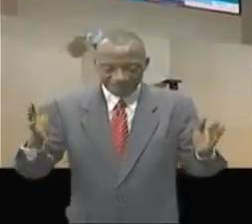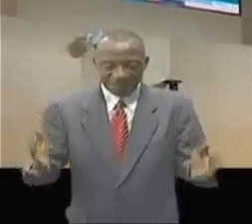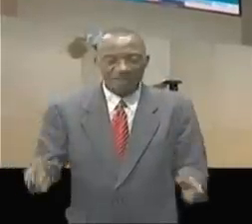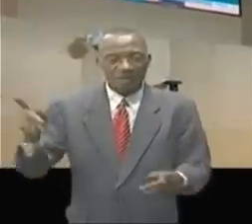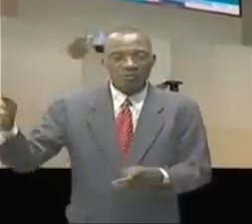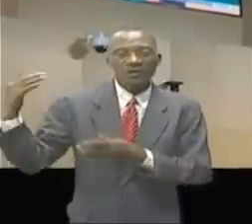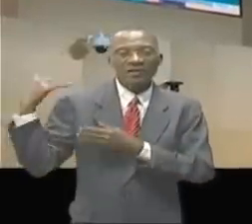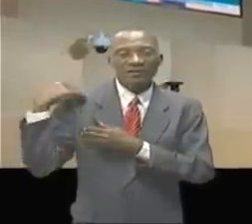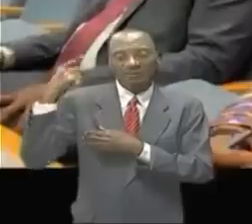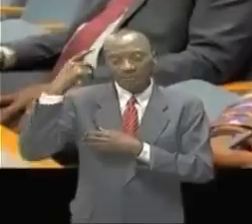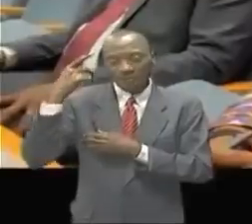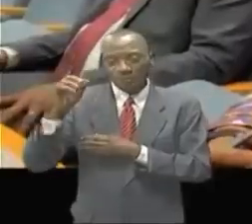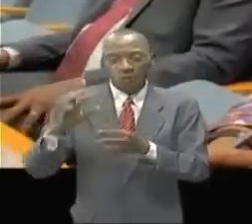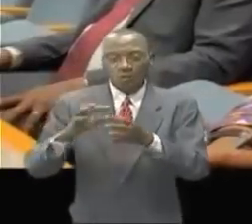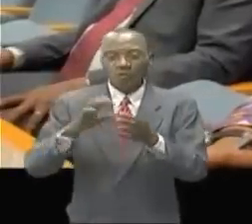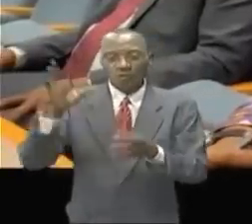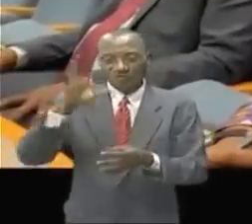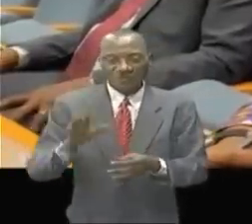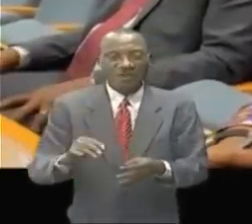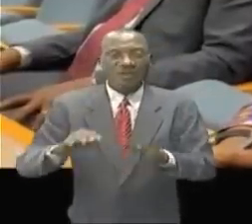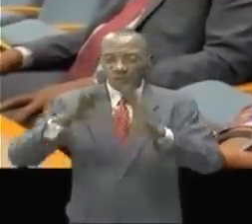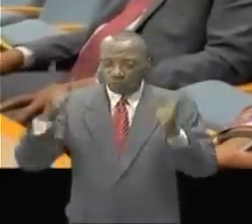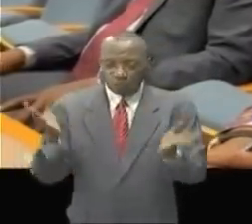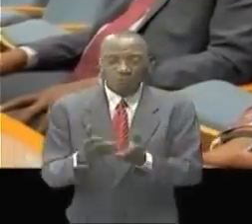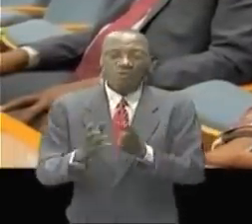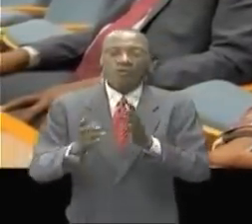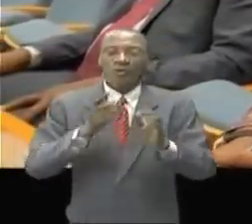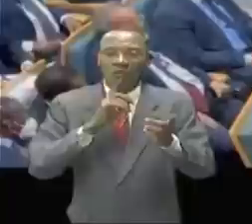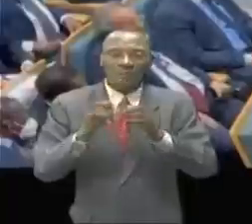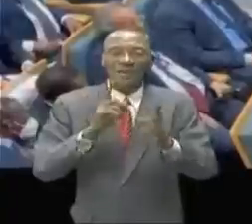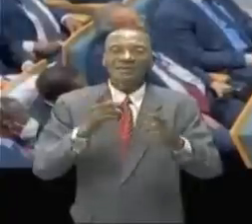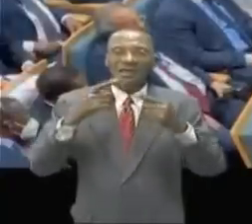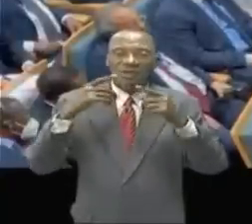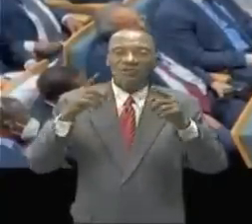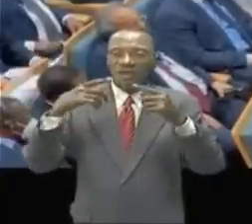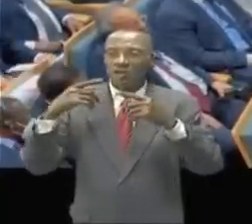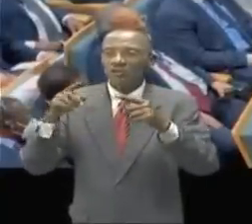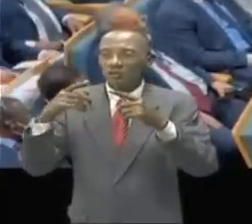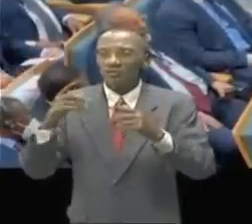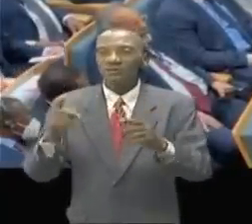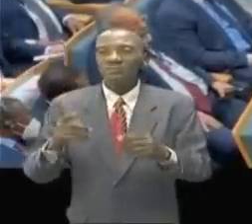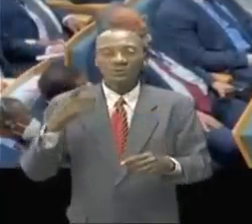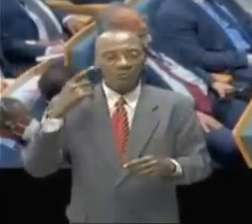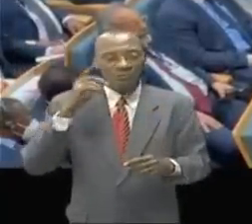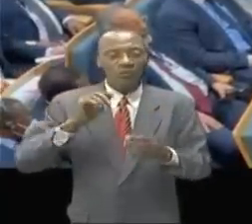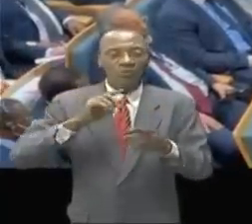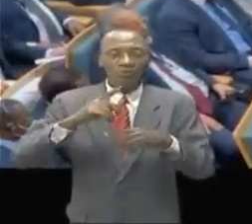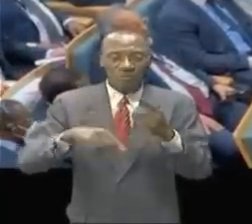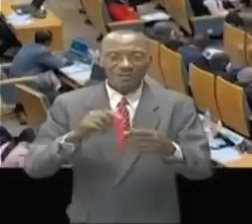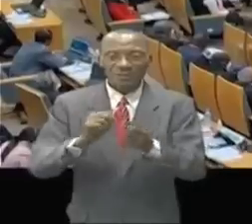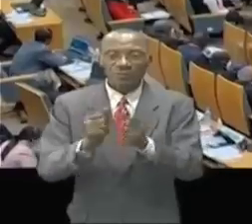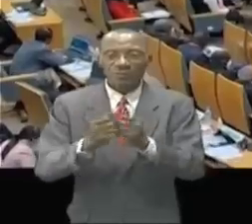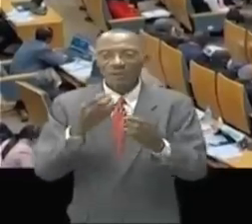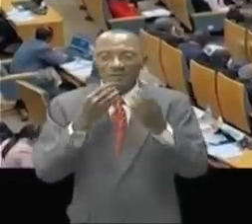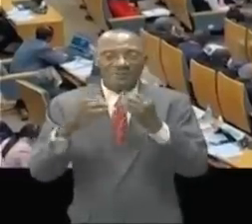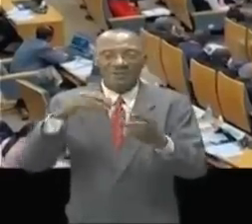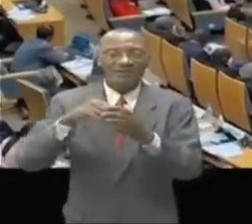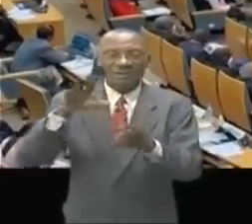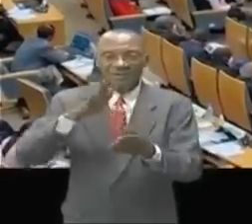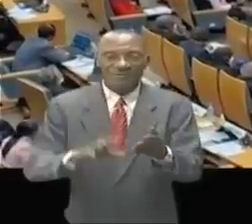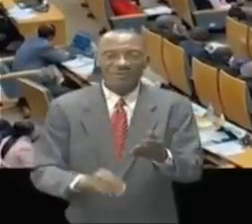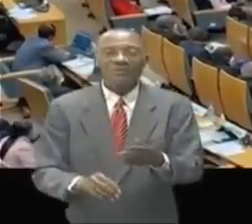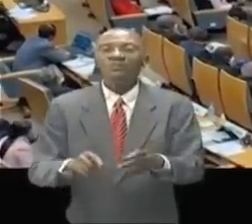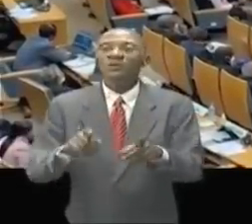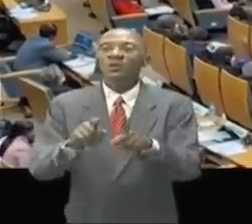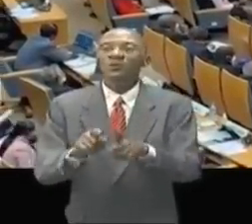l'Union africaine, ont clairement disséqué leur message autour de la relance de la production alimentaire en Afrique et la résolution des